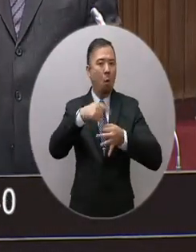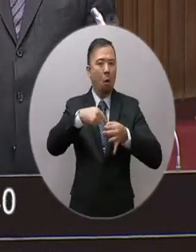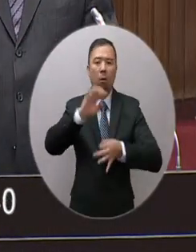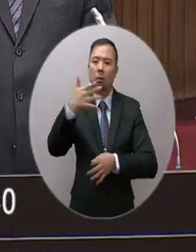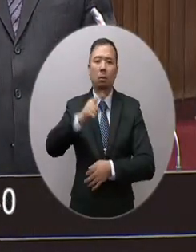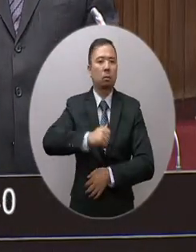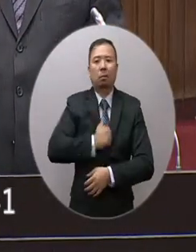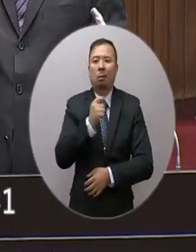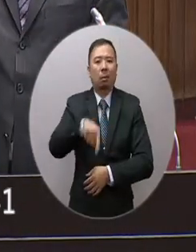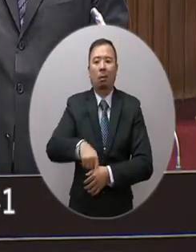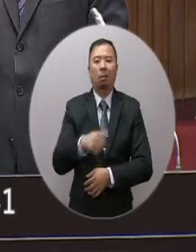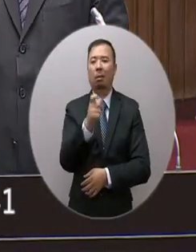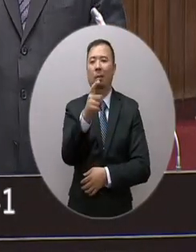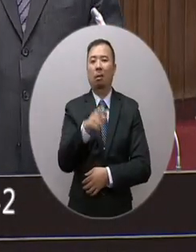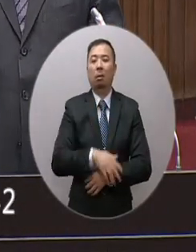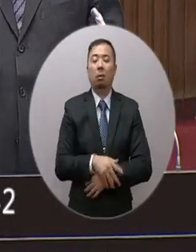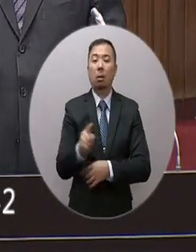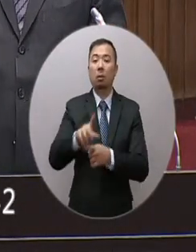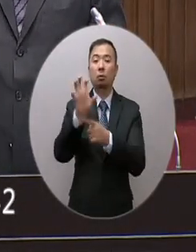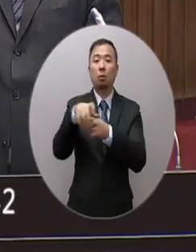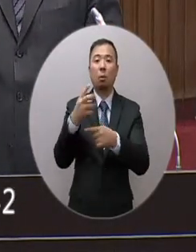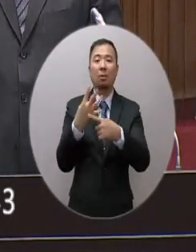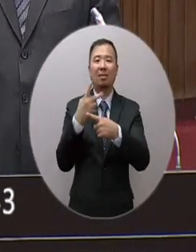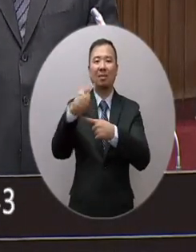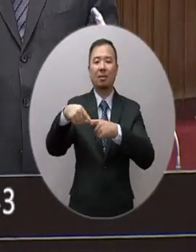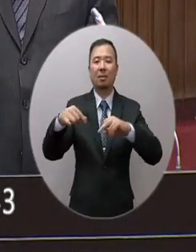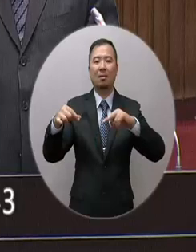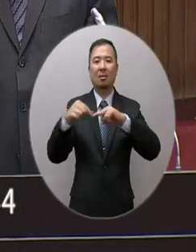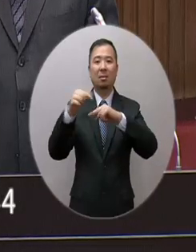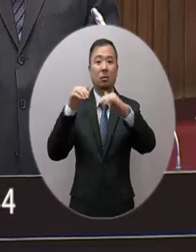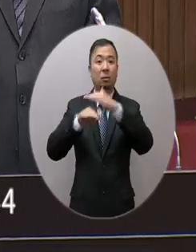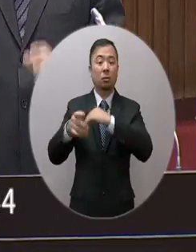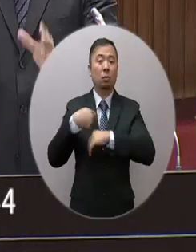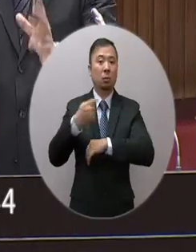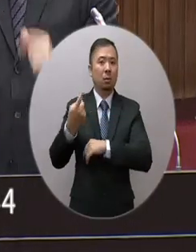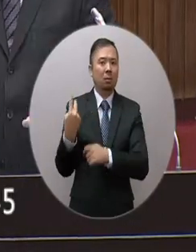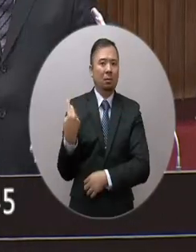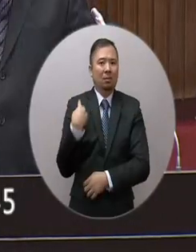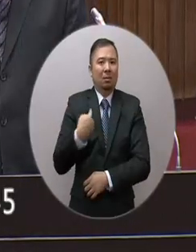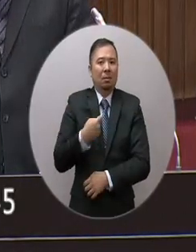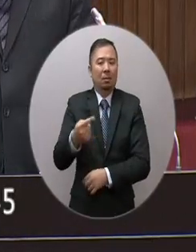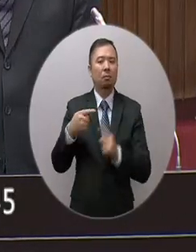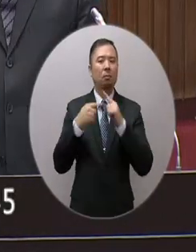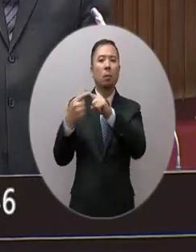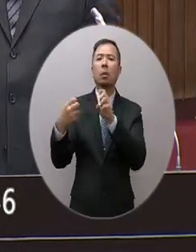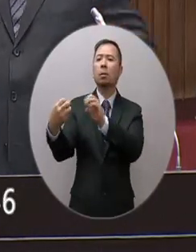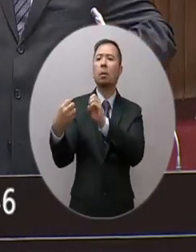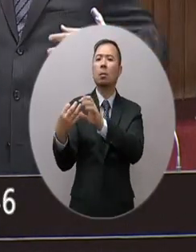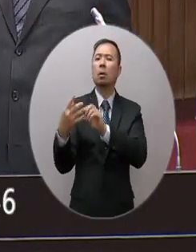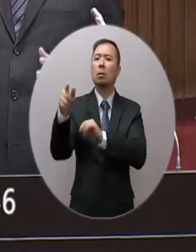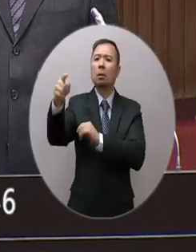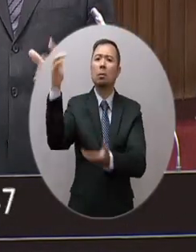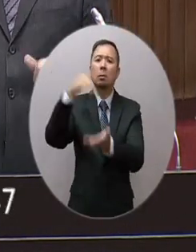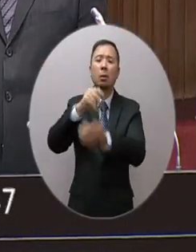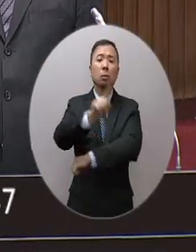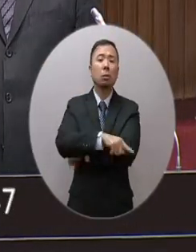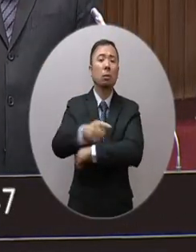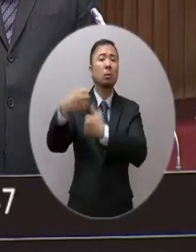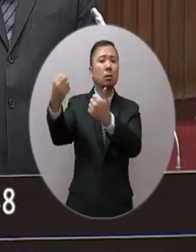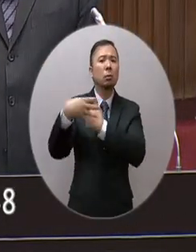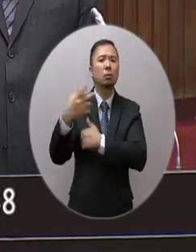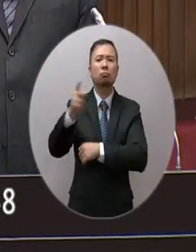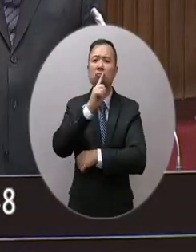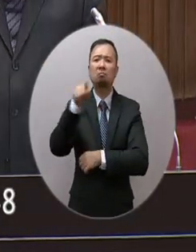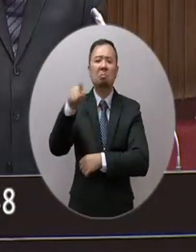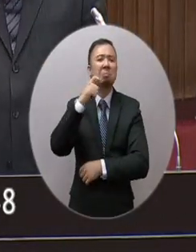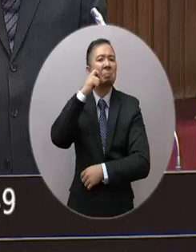吗？农业金库前天我在跟他们服务案件的时候，他们说了，到最后才跟我们说，委员，我们农业金库很难处理，